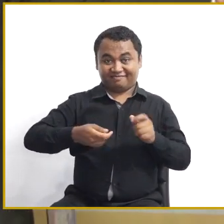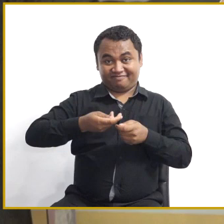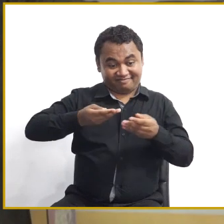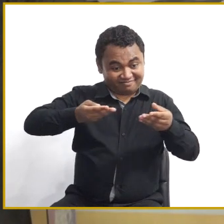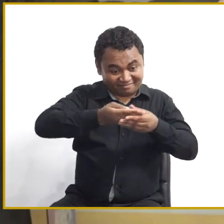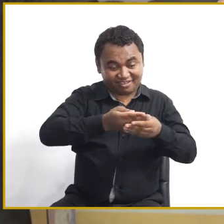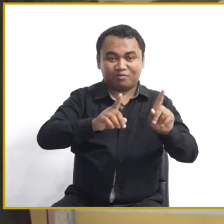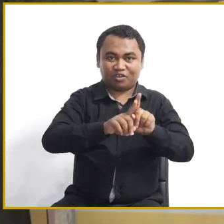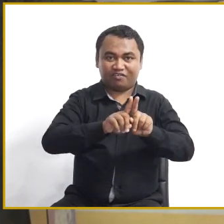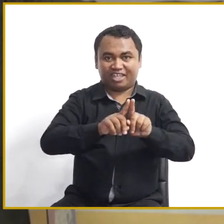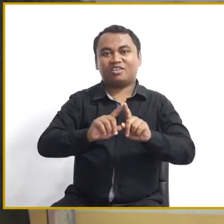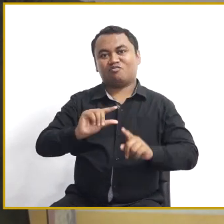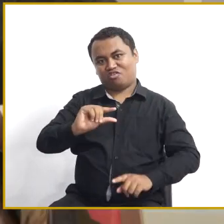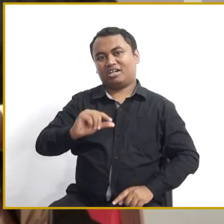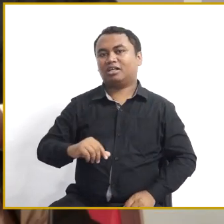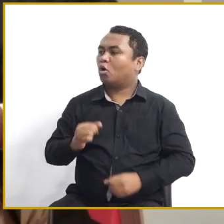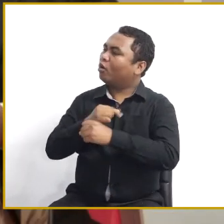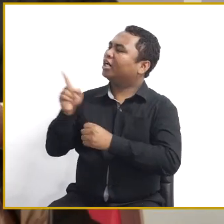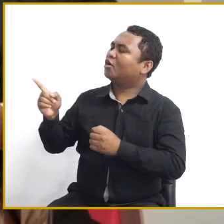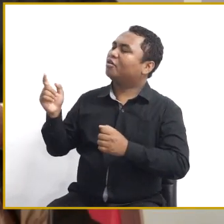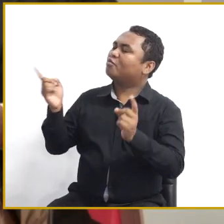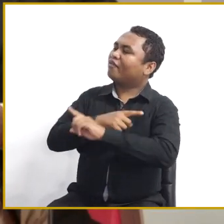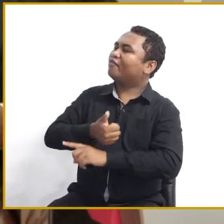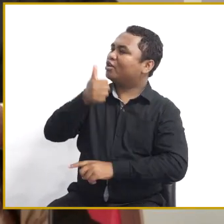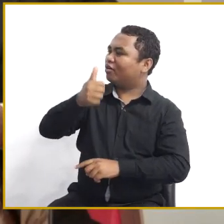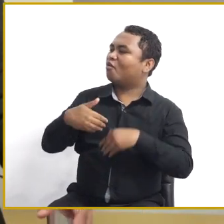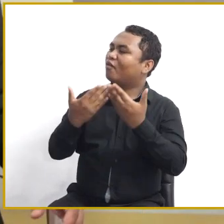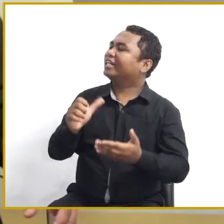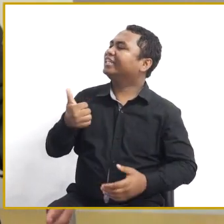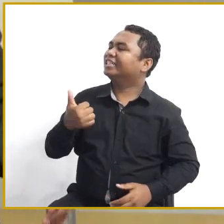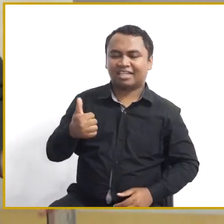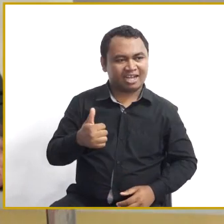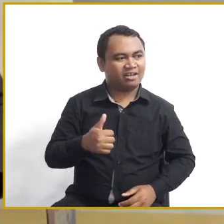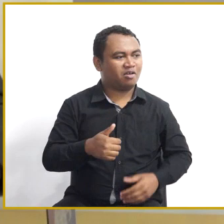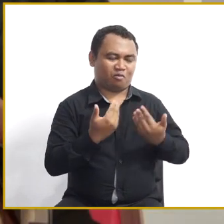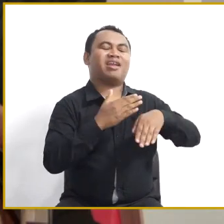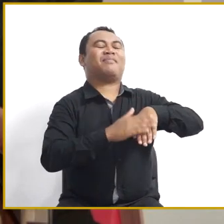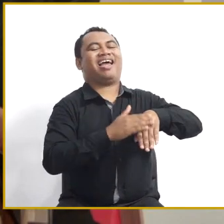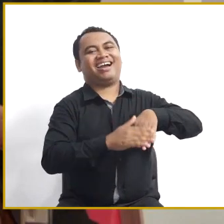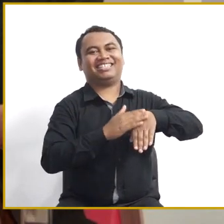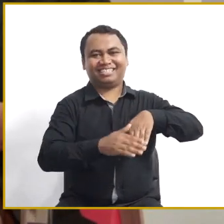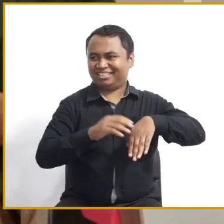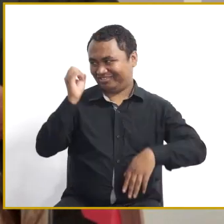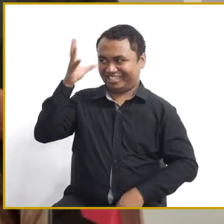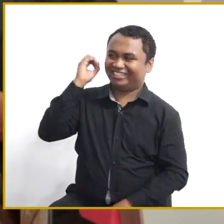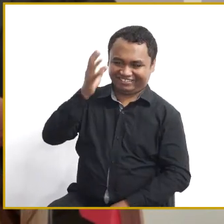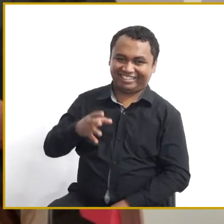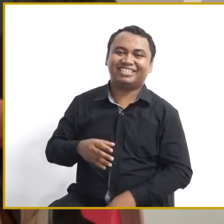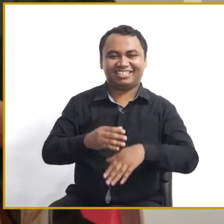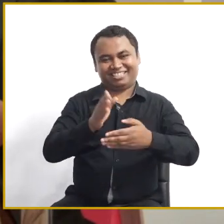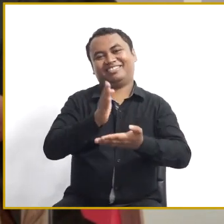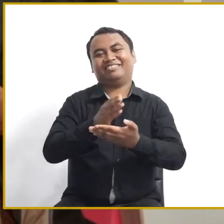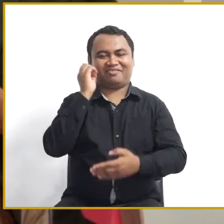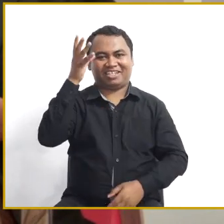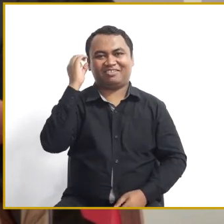cananasi. Vita. Come non iso marci entri o tu ingiù? Malakas. Quasi quasi, anzi pati. Malakas.